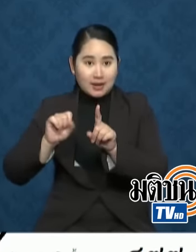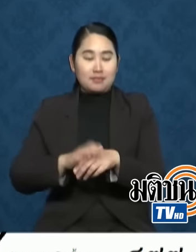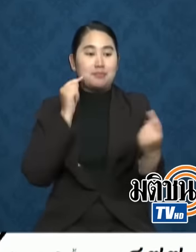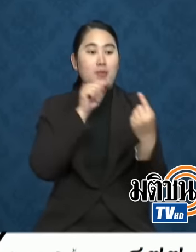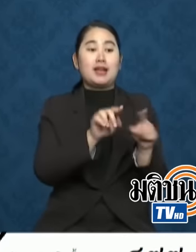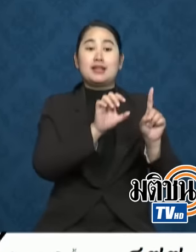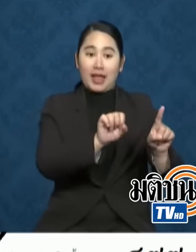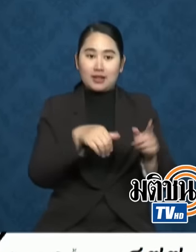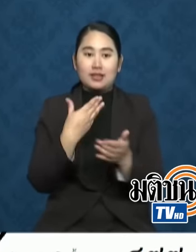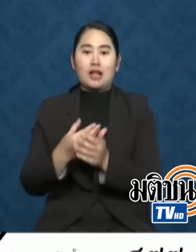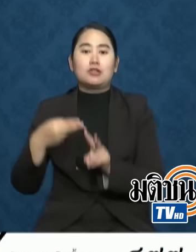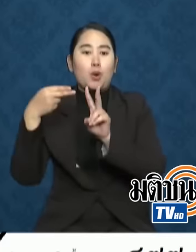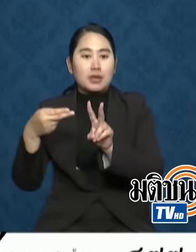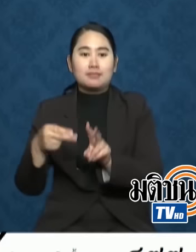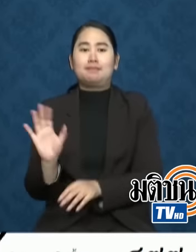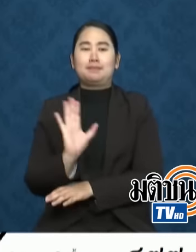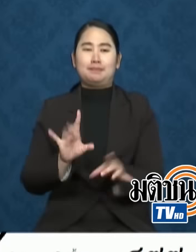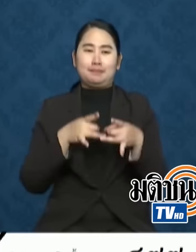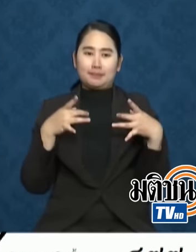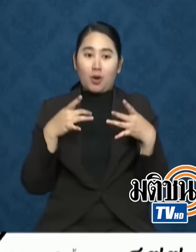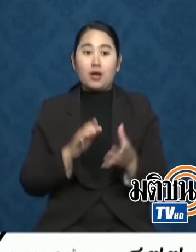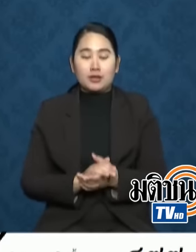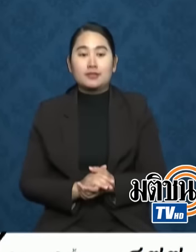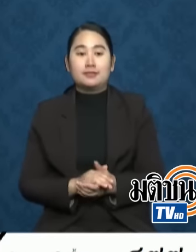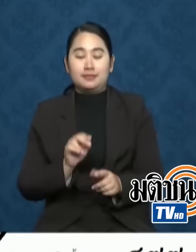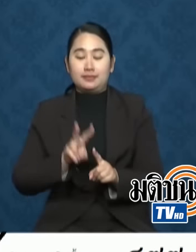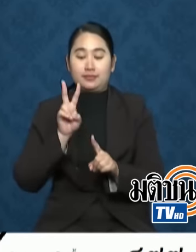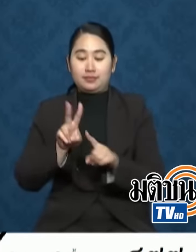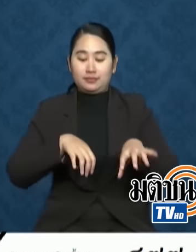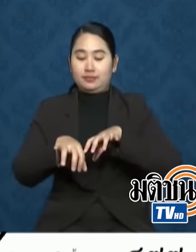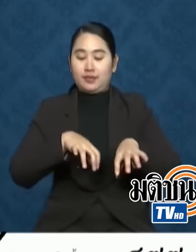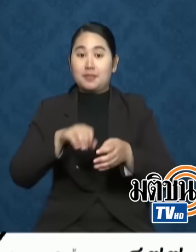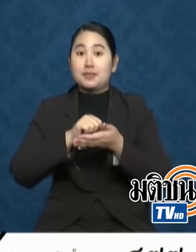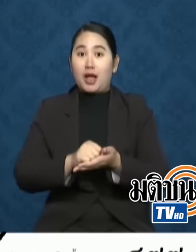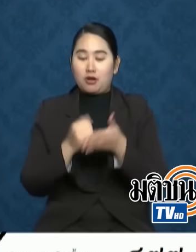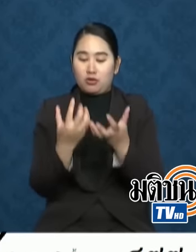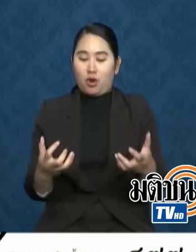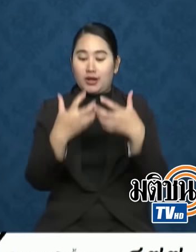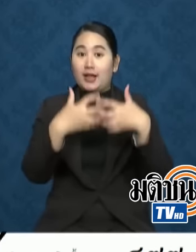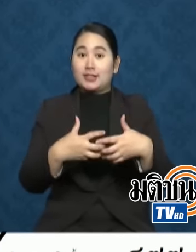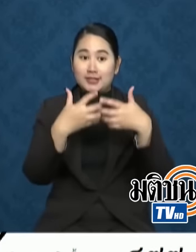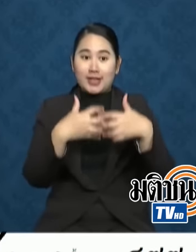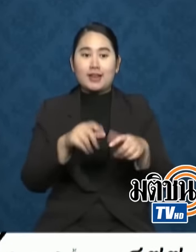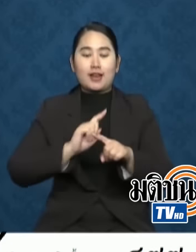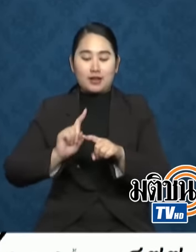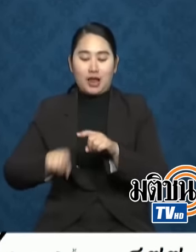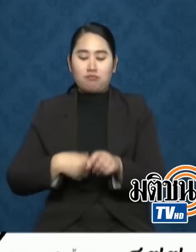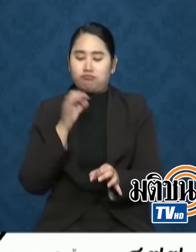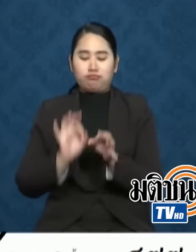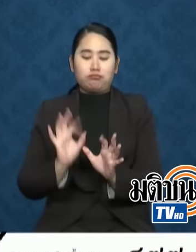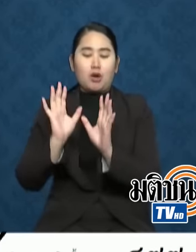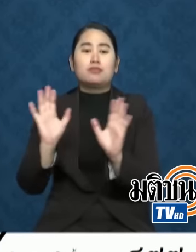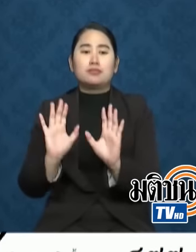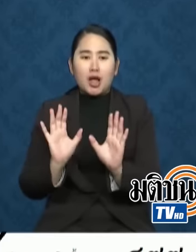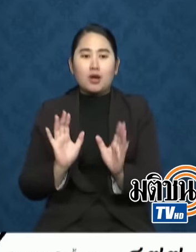หมายไว้ 100,000 แล้วตั้งงบมา 20,000 แล้วก็2ครับจัดบริการเรื่องเครื่องจักรกลทางการเกษตรเพื่อให้เกษตรกรลดการเผาอันนี้ก็เป็นสิ่งที่รัฐ